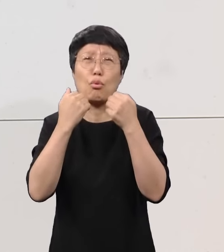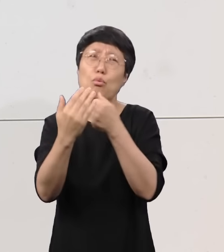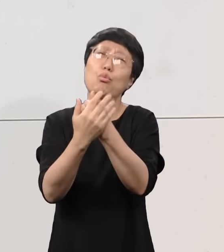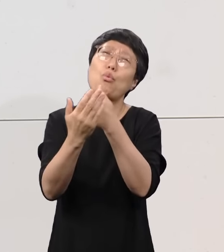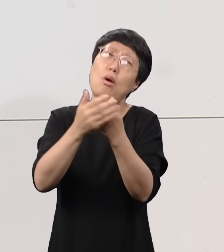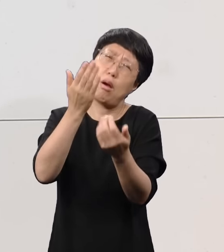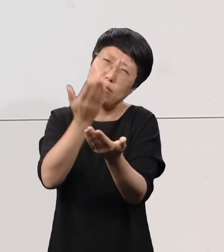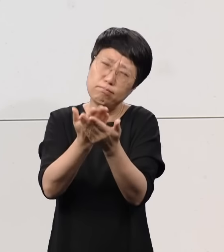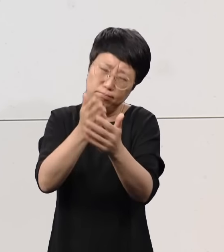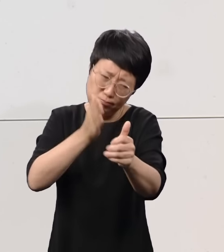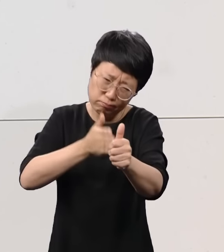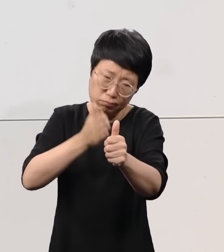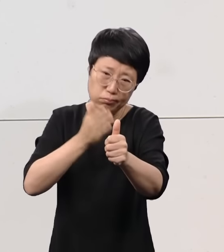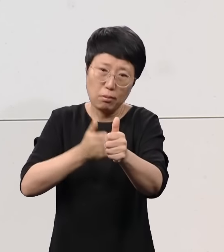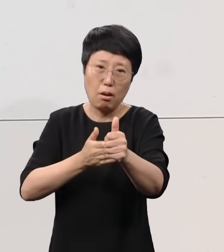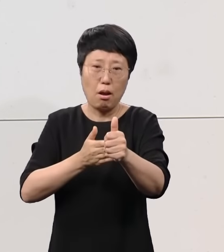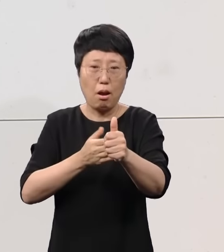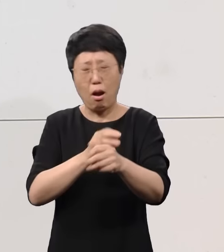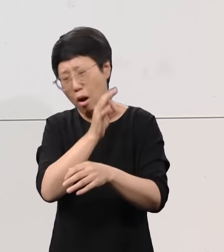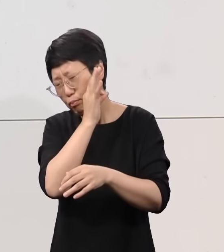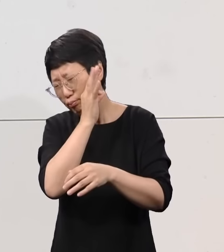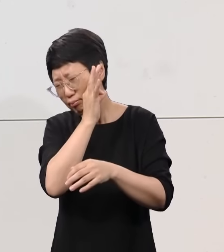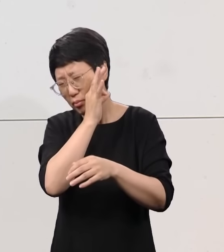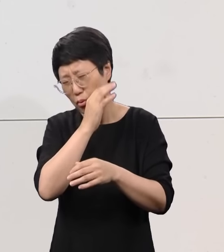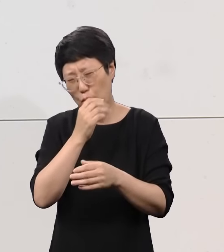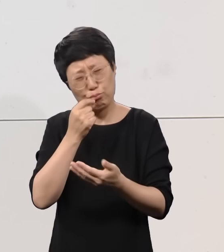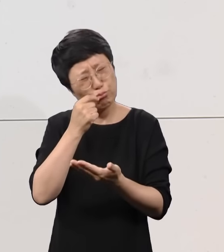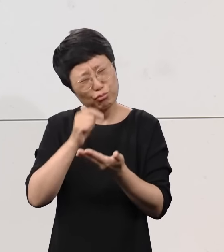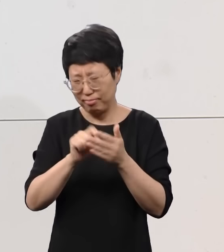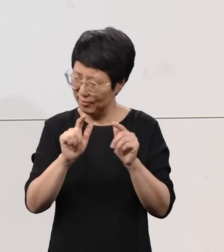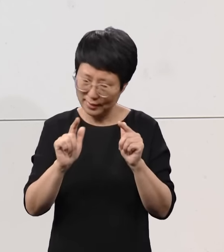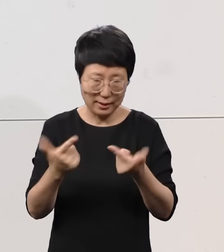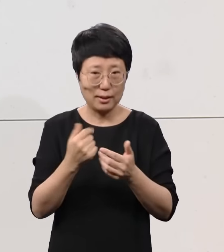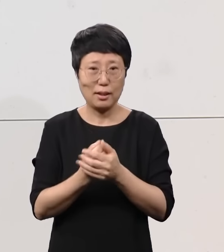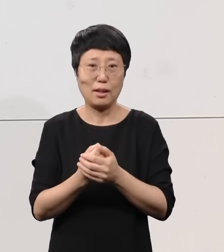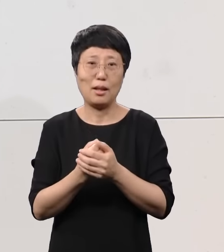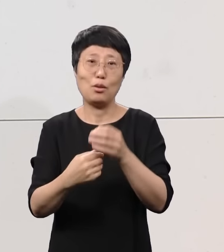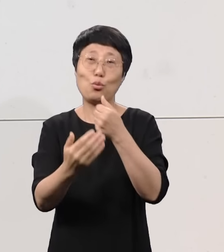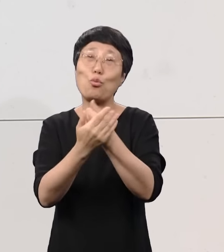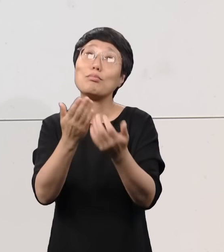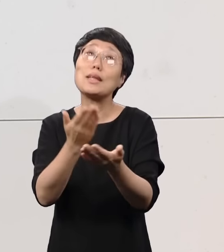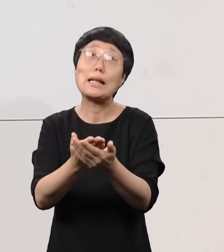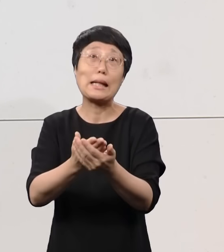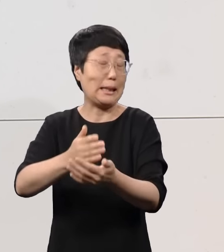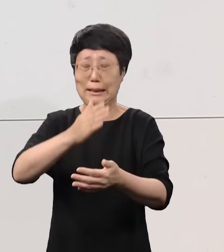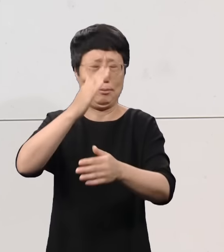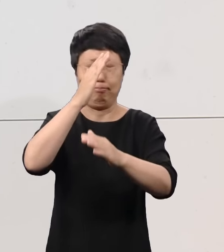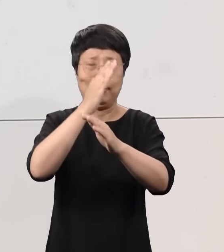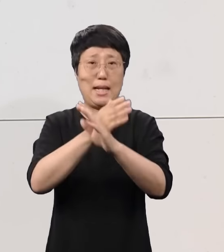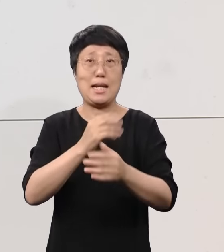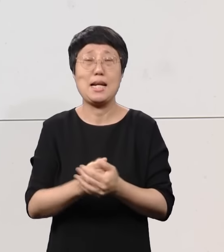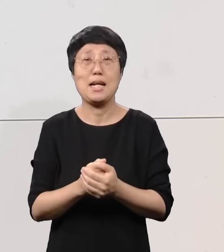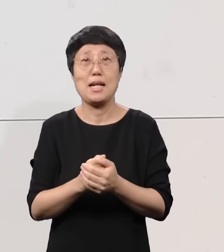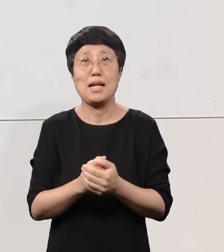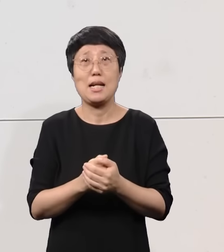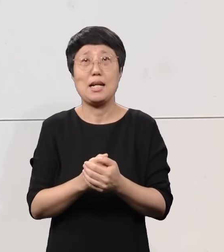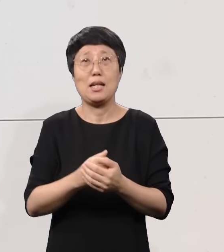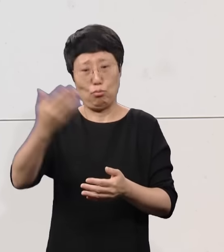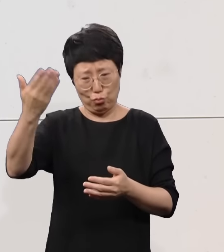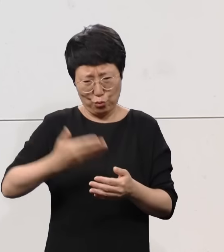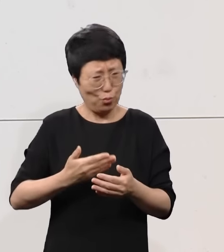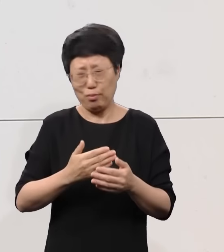어려운 일입니다 부끄럽기도 하고 도움 요청하지 않고 도움 안 받으면서 사는 것이 편한 것 같고